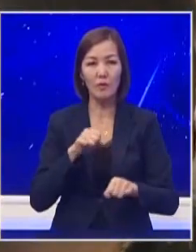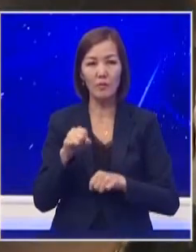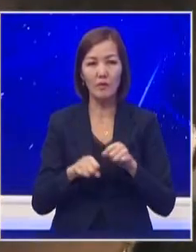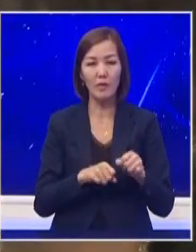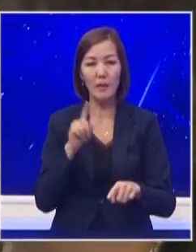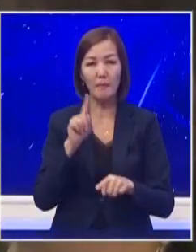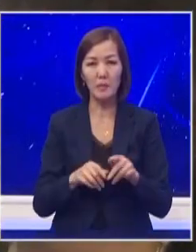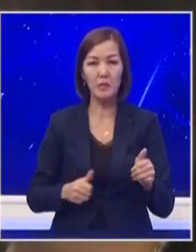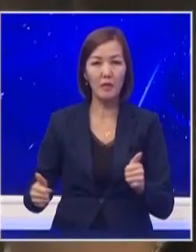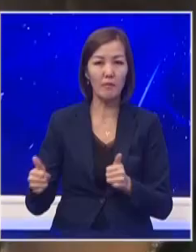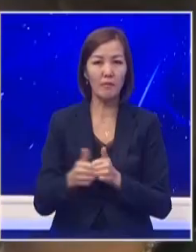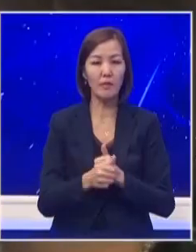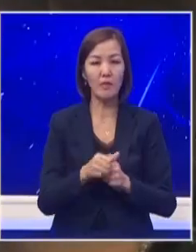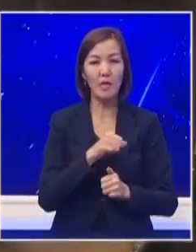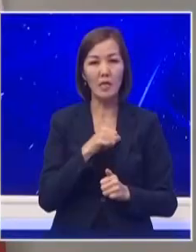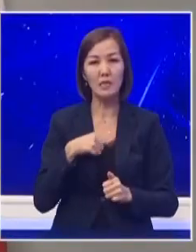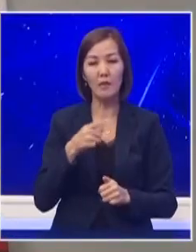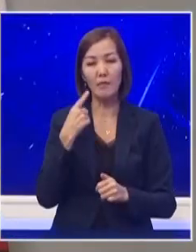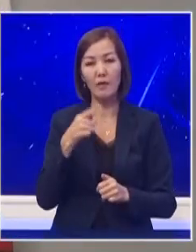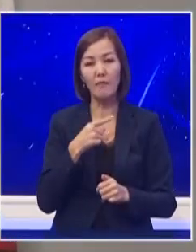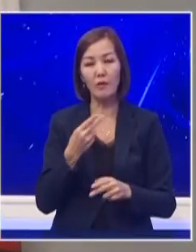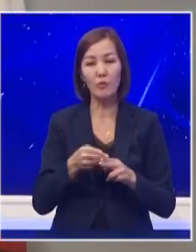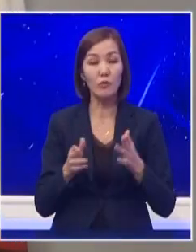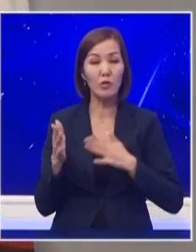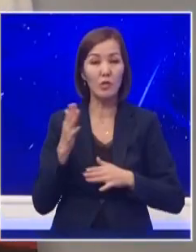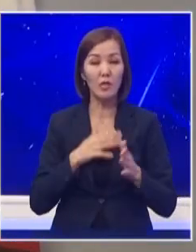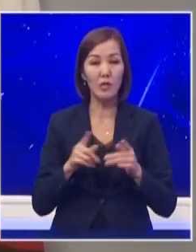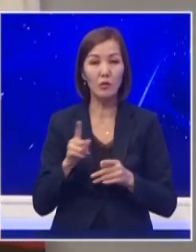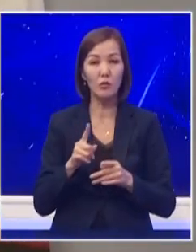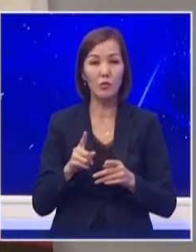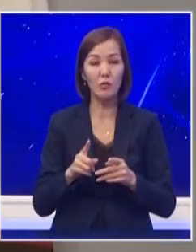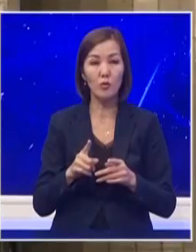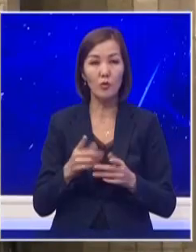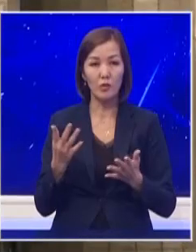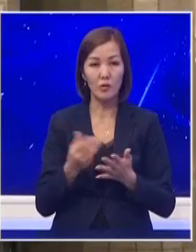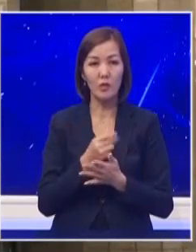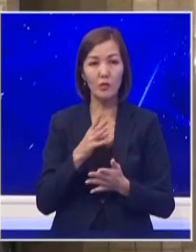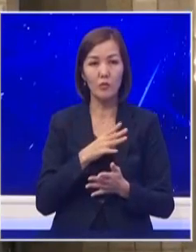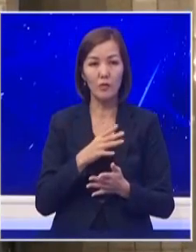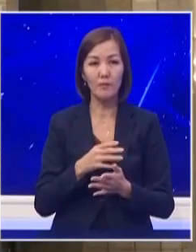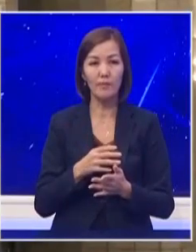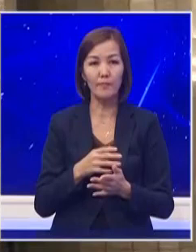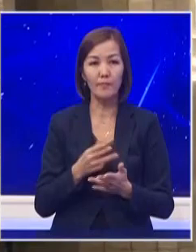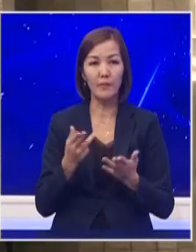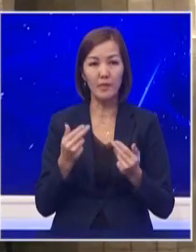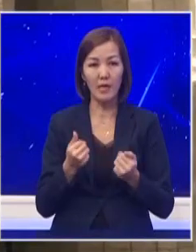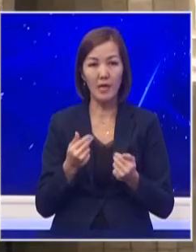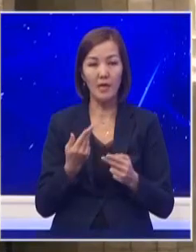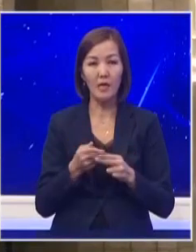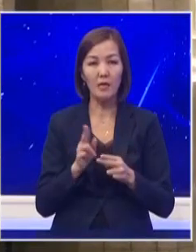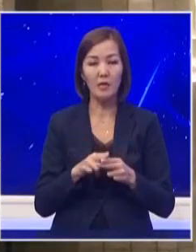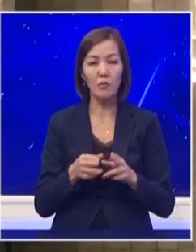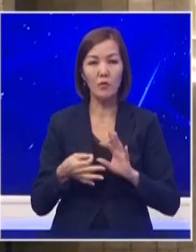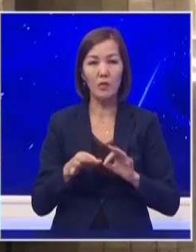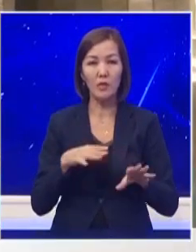и оказался быстрее сам Федоров признается что очень рад Победе И считает ее заслуженной к этому очень долго